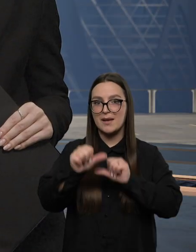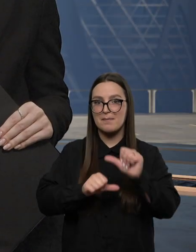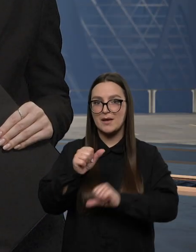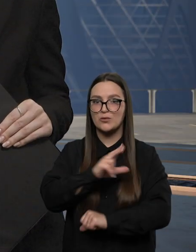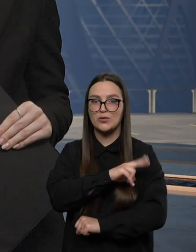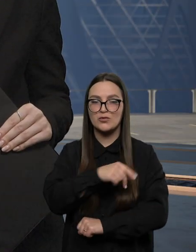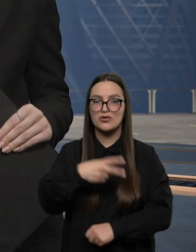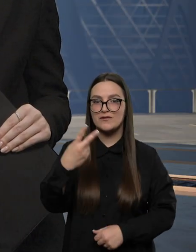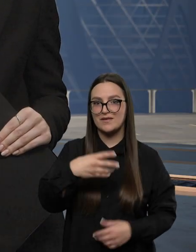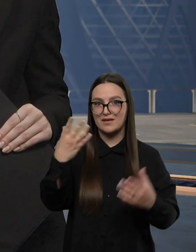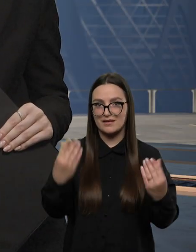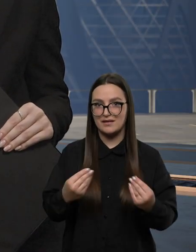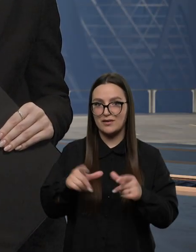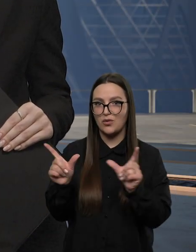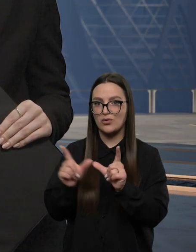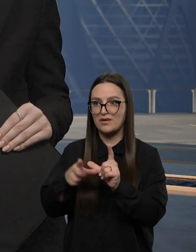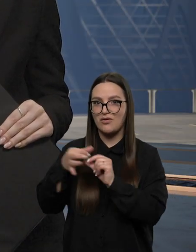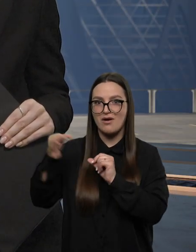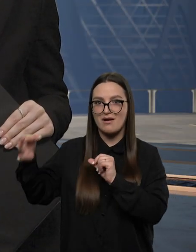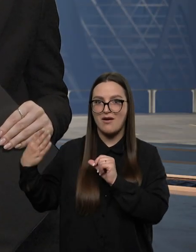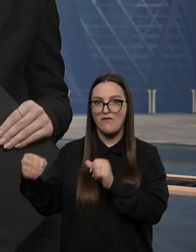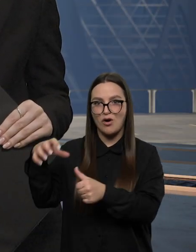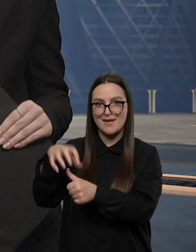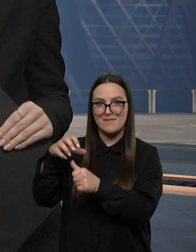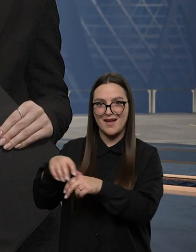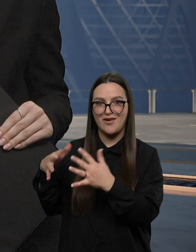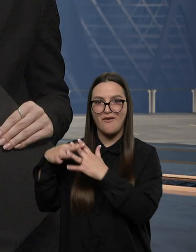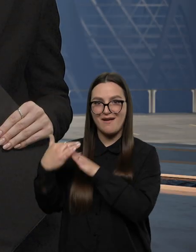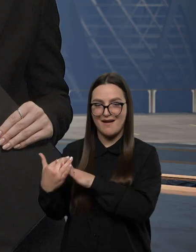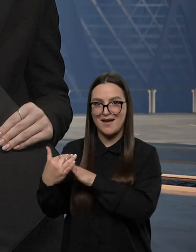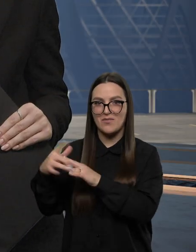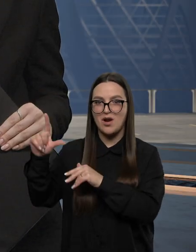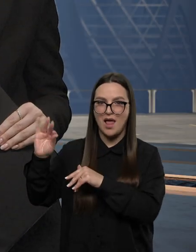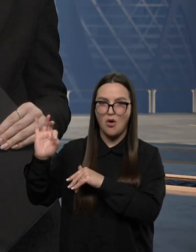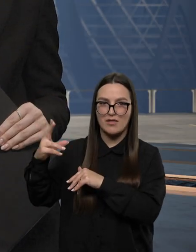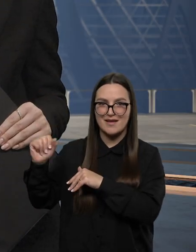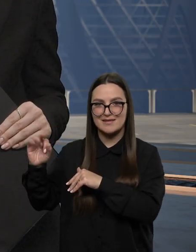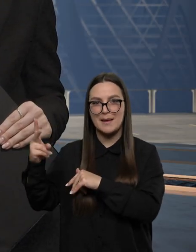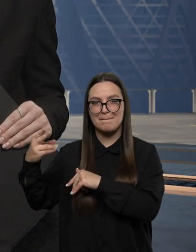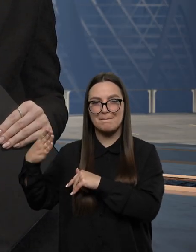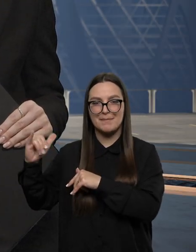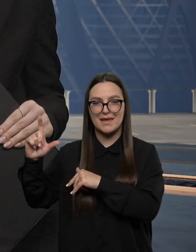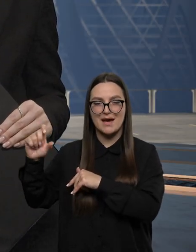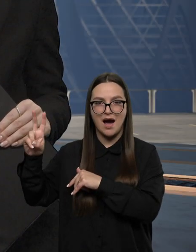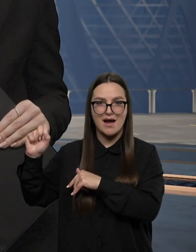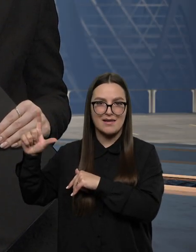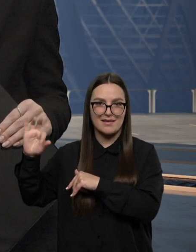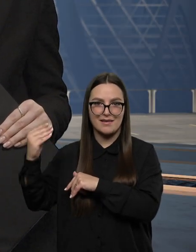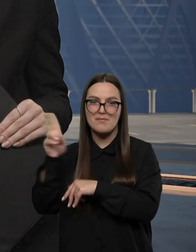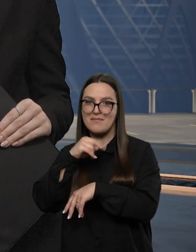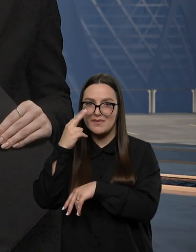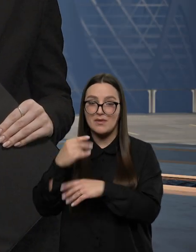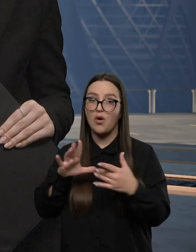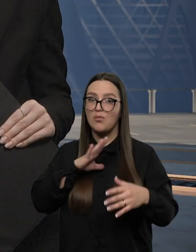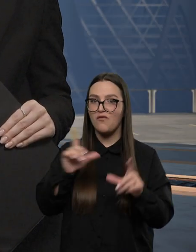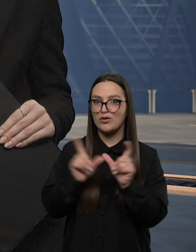1936 metais rugpjūčio 20 dieną Utenos rajone, Grybelių kaime Leono ir Michalinos Straižų šeimoje. Mokėsi